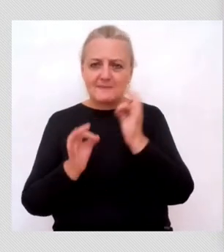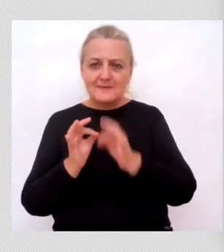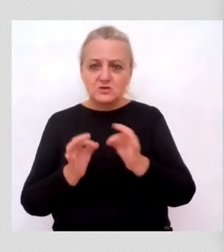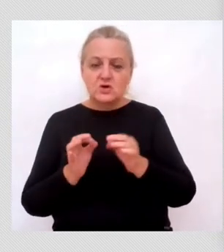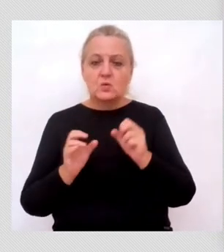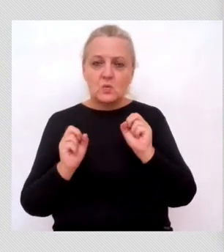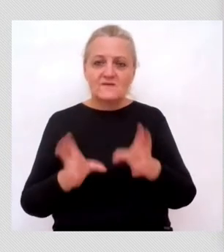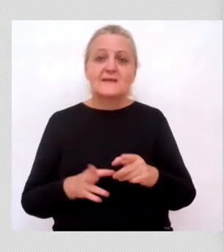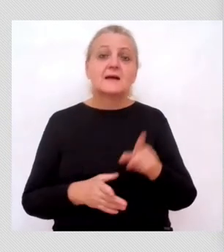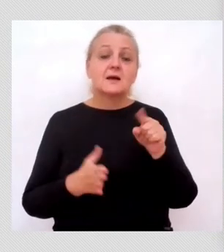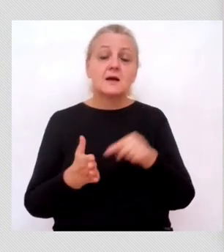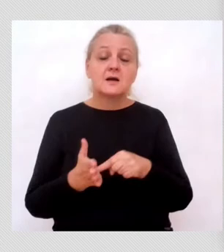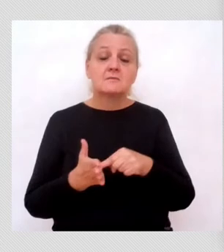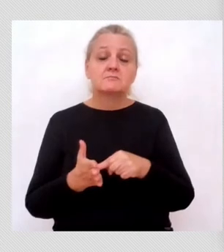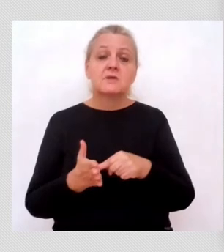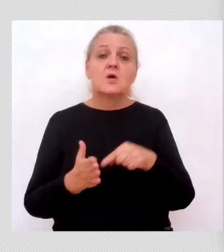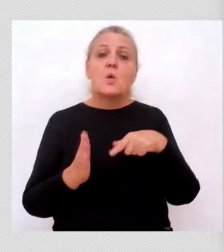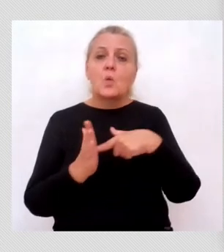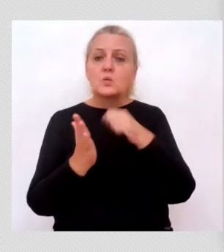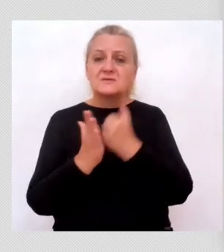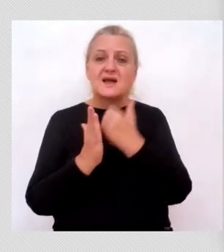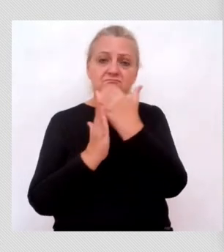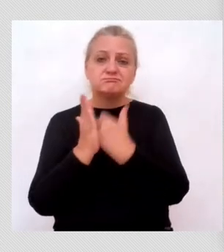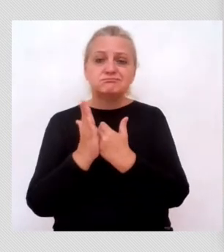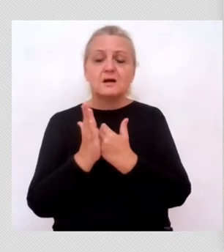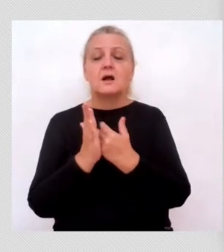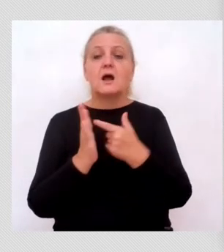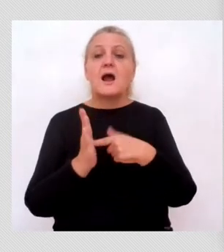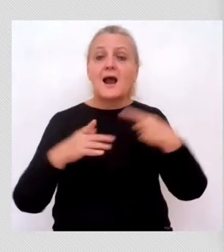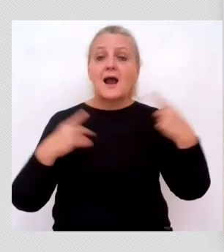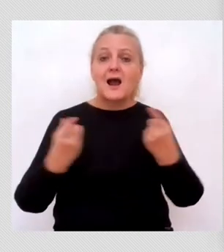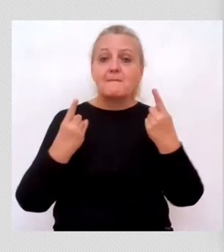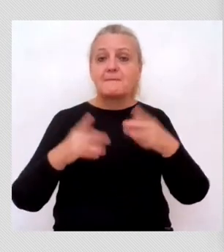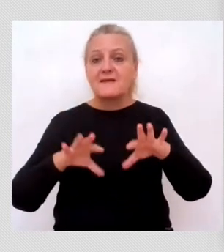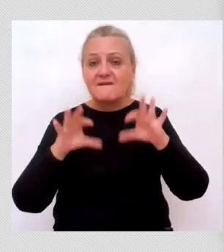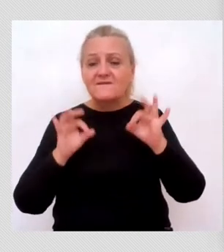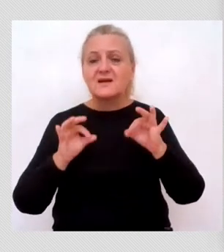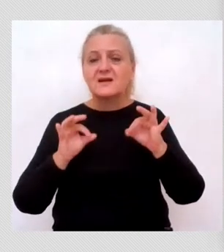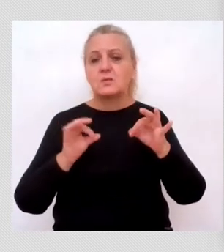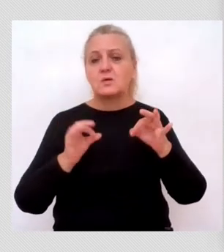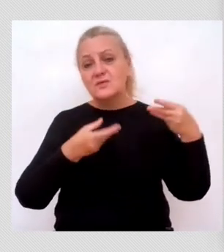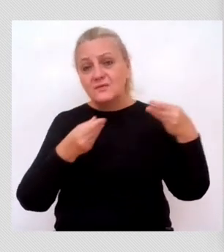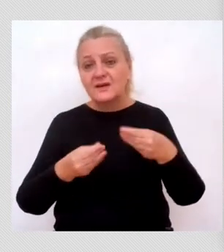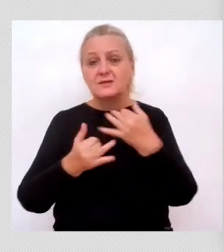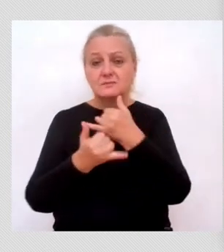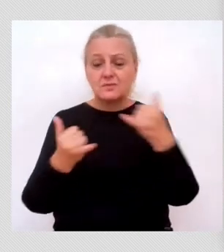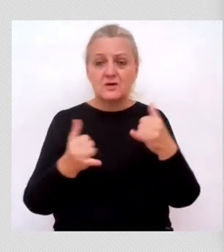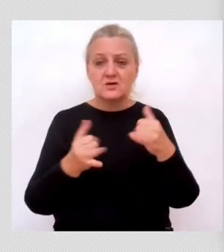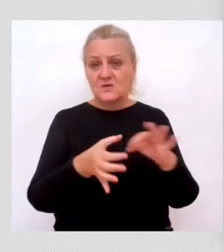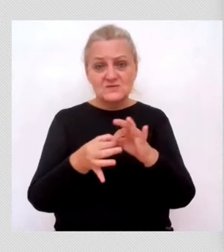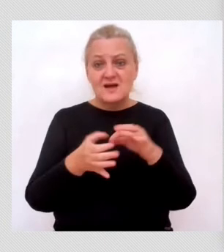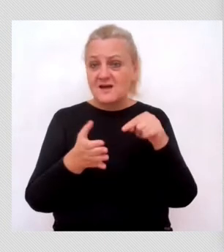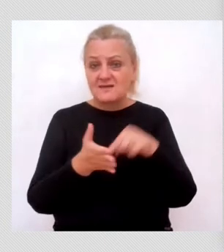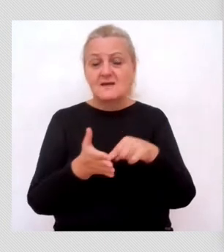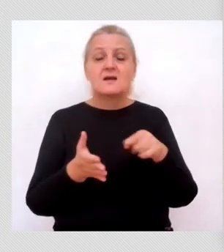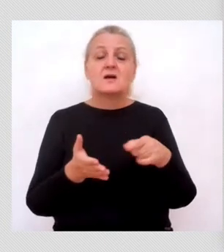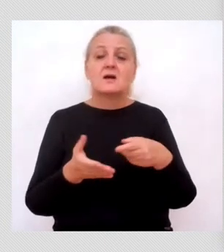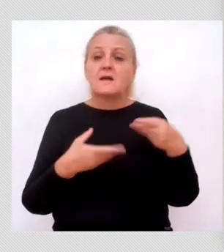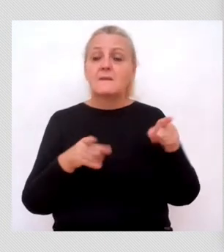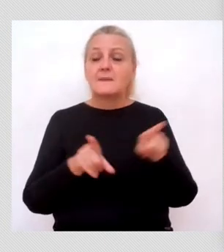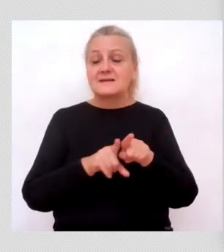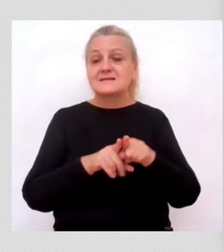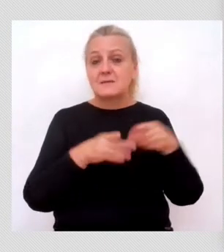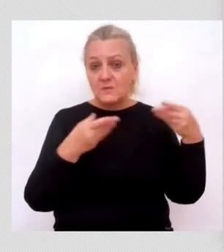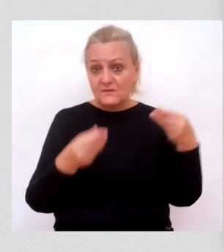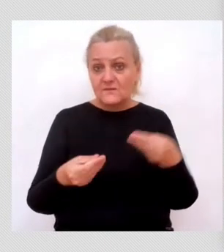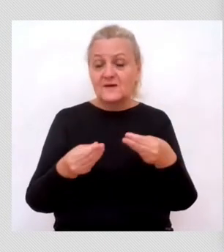Jakoś te przepisy dotyczące kampanii wyborczej w ogóle, bo to jedno z drugim się bardzo wiąże, a z drugiej strony finansowania tej